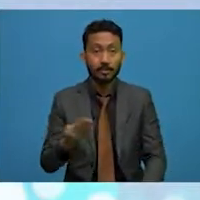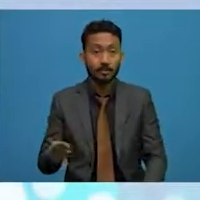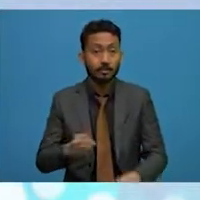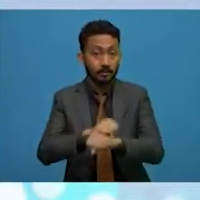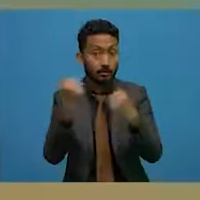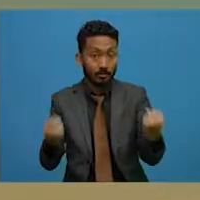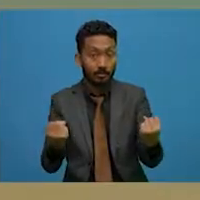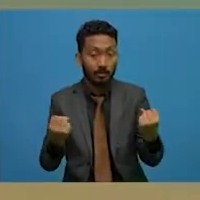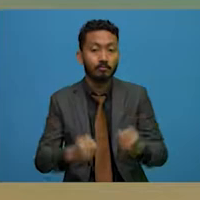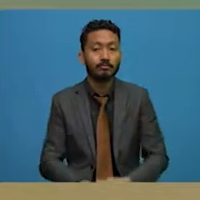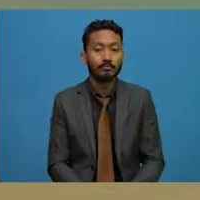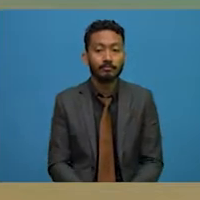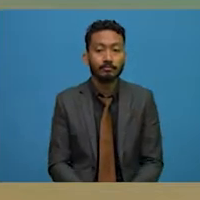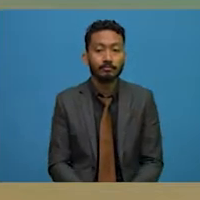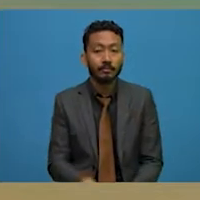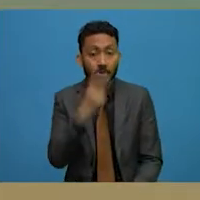sastera.